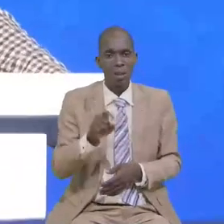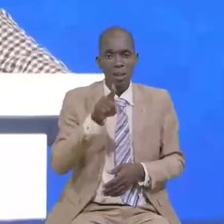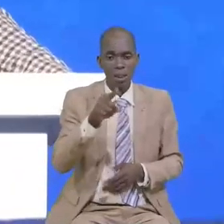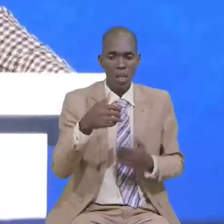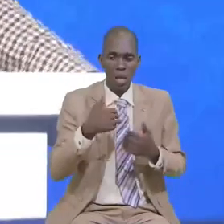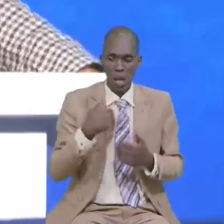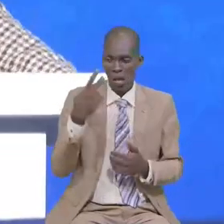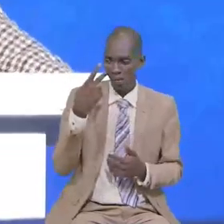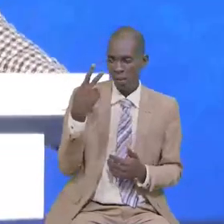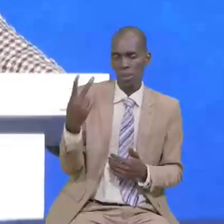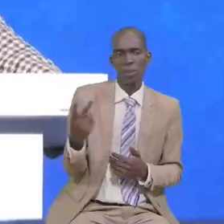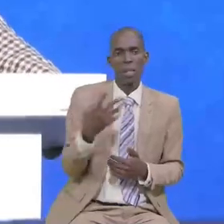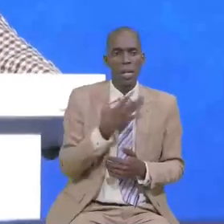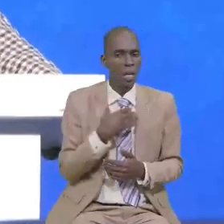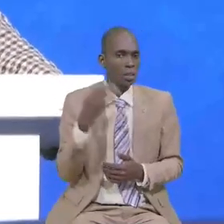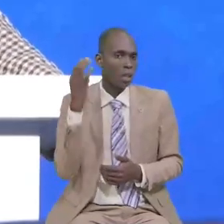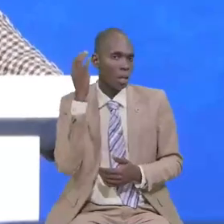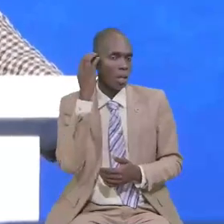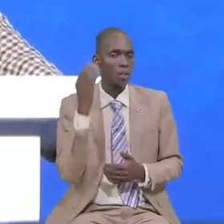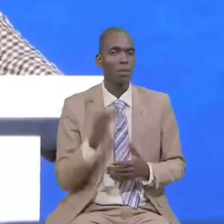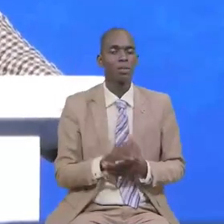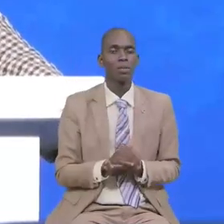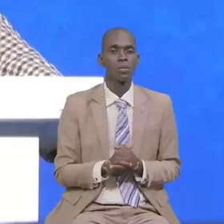vu et entendu.